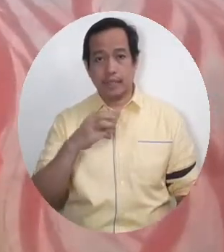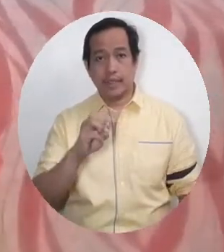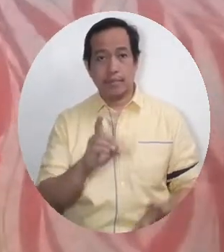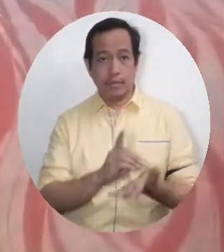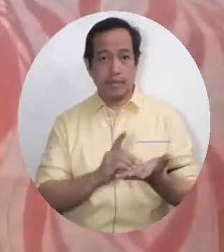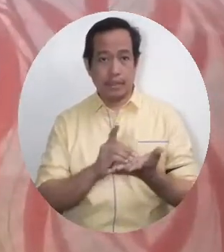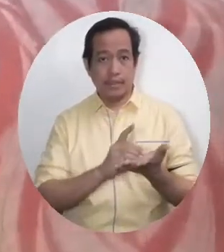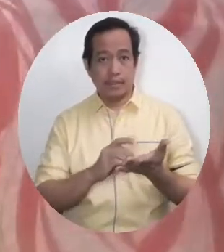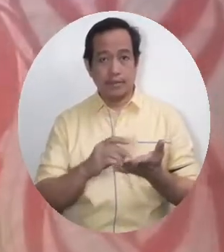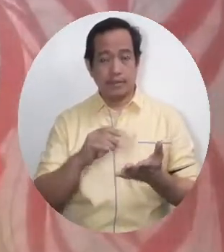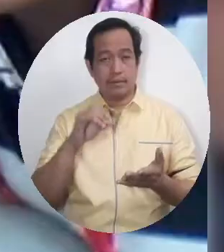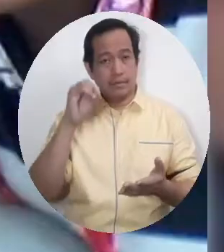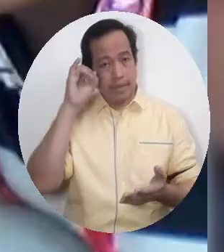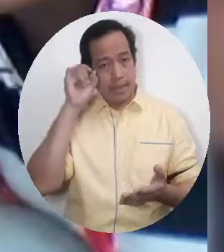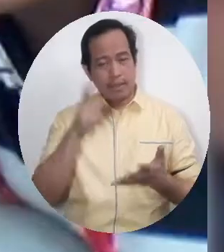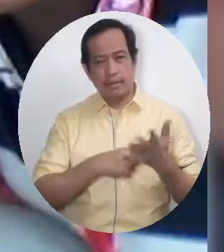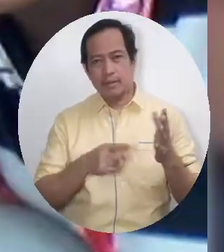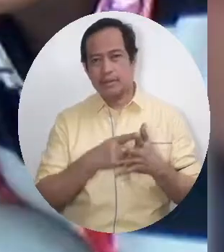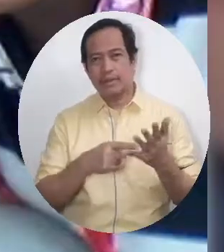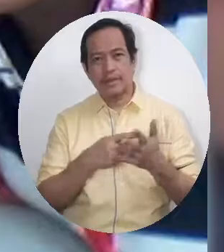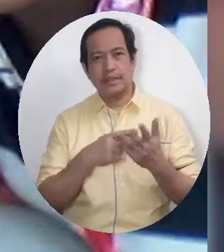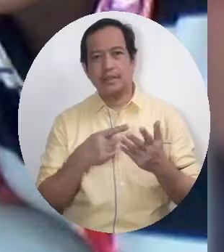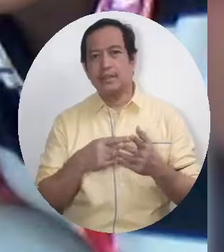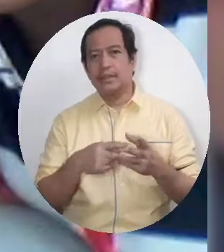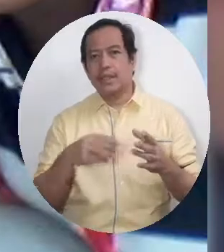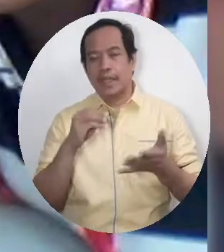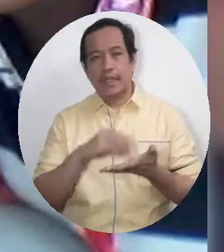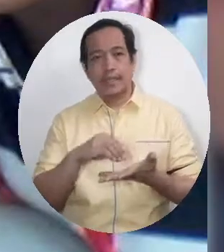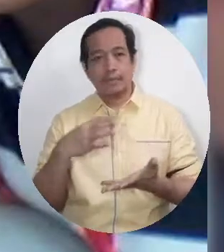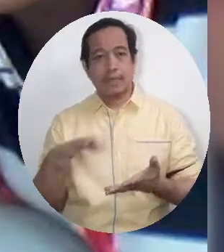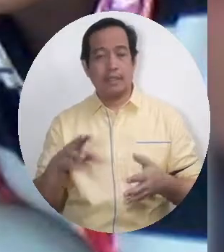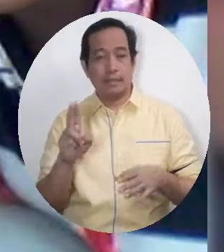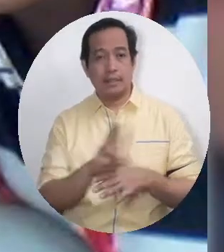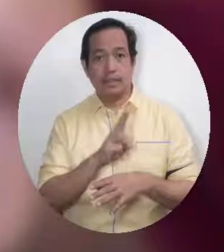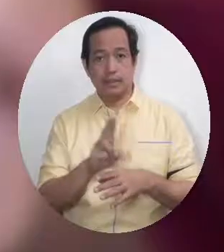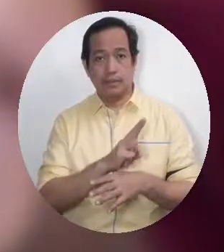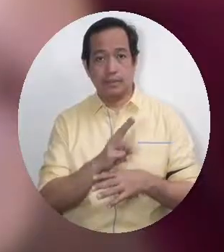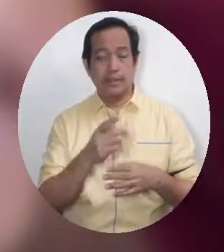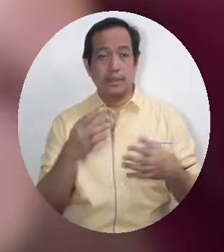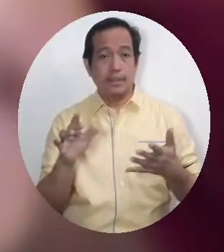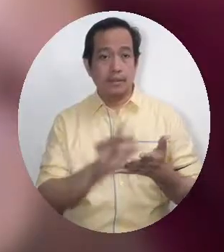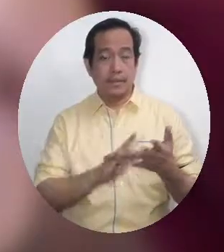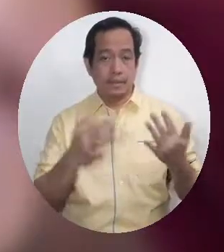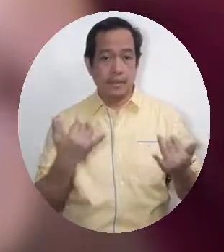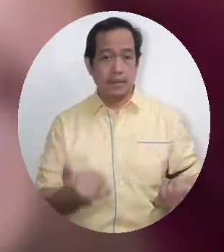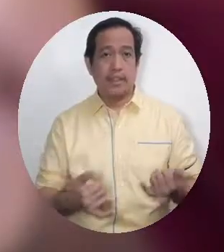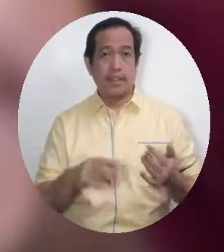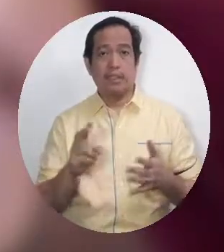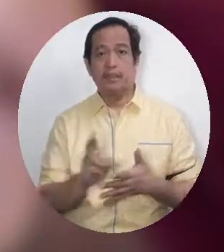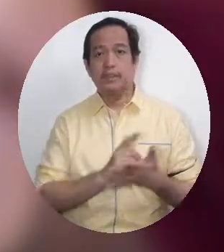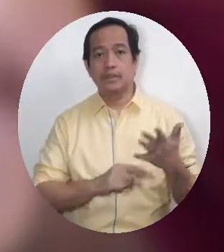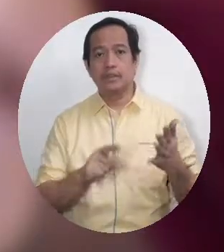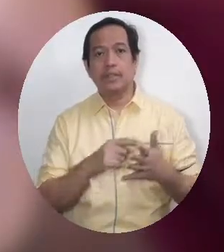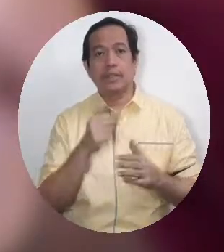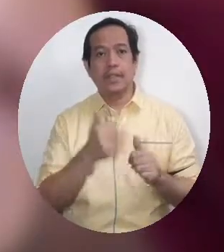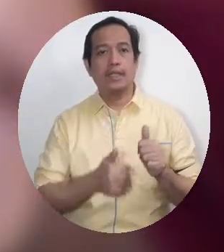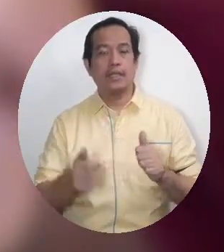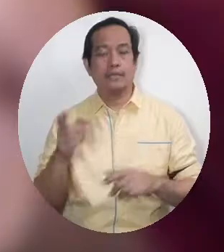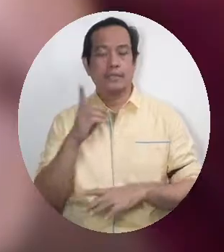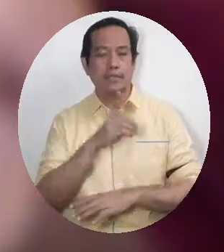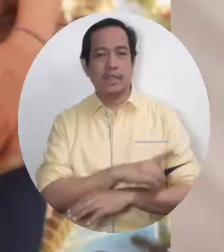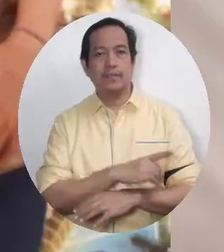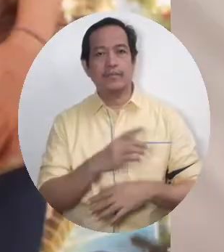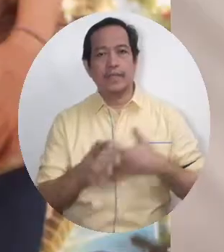maintenance chemo drugs ni Ian. Talaga pong napakamahal ng mga maintenance na ginagamit niya ngayong gamot at iniinom sa